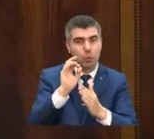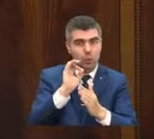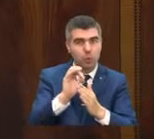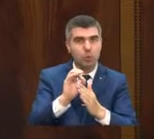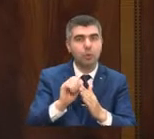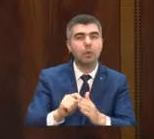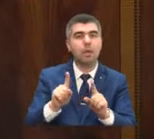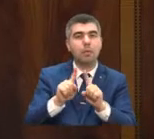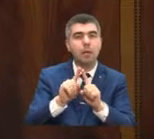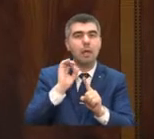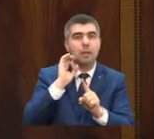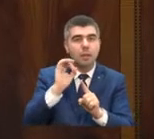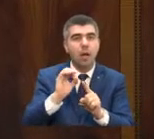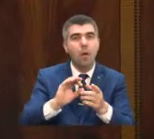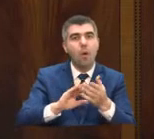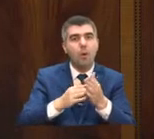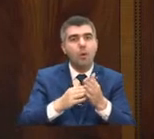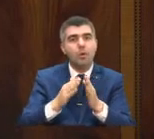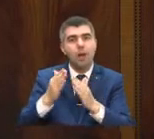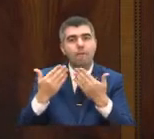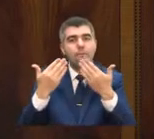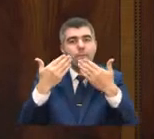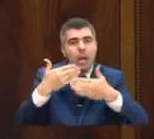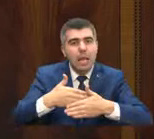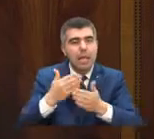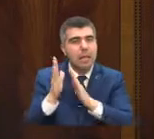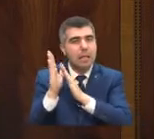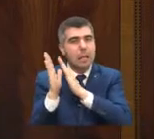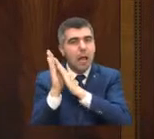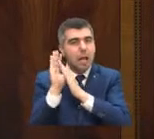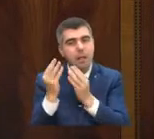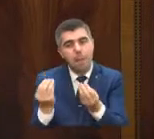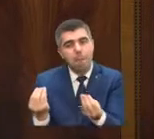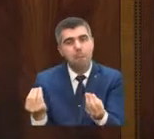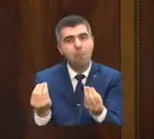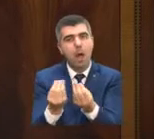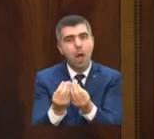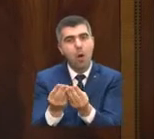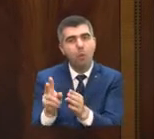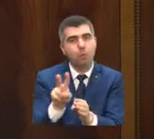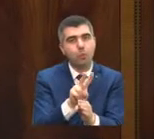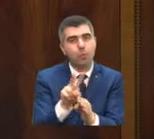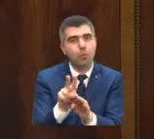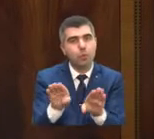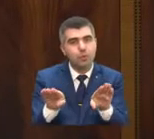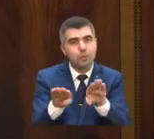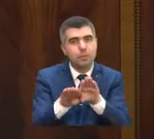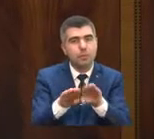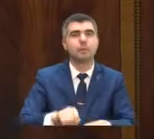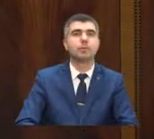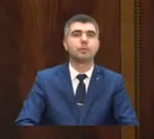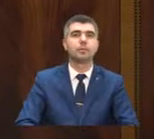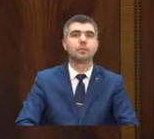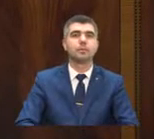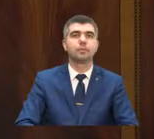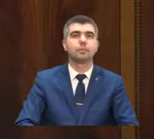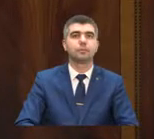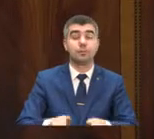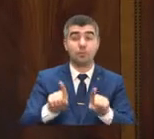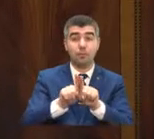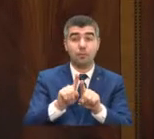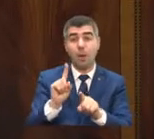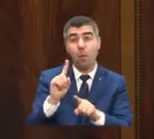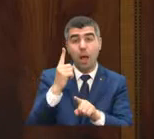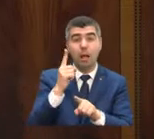داخل خيمة نصبها لقضاء الليلة والأخرى بجانبها. ويتعلق الأمر بسيدة من جنسية